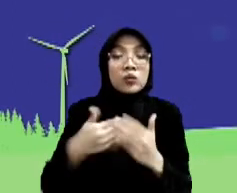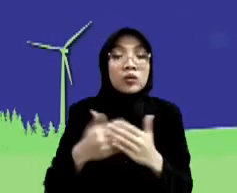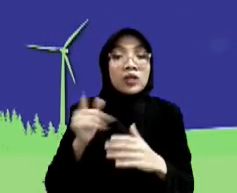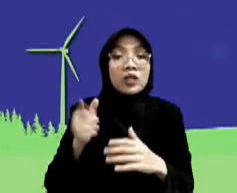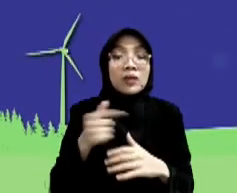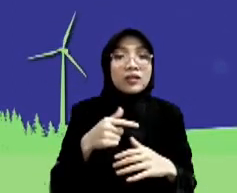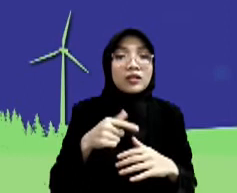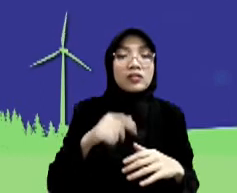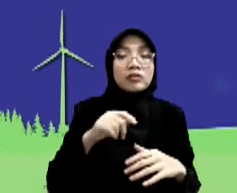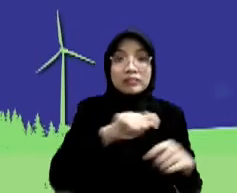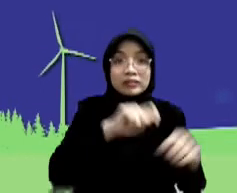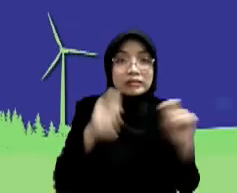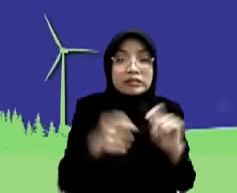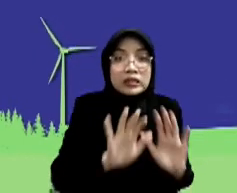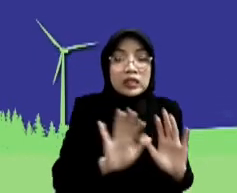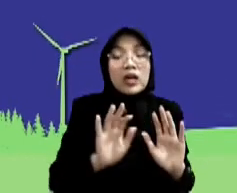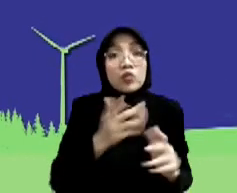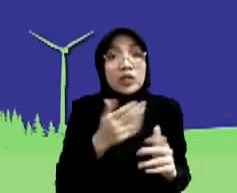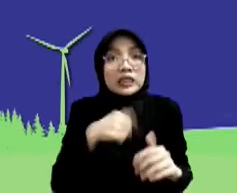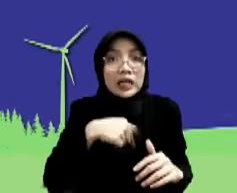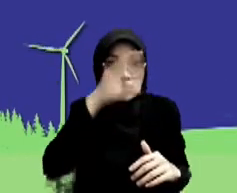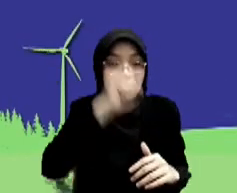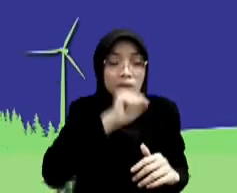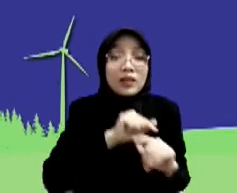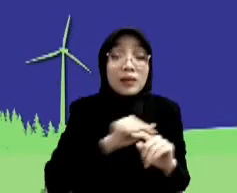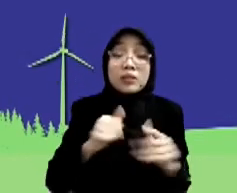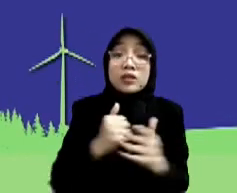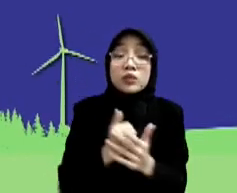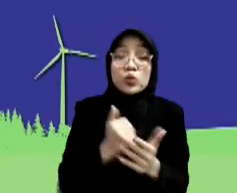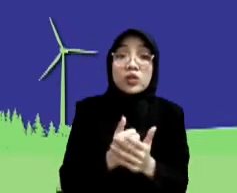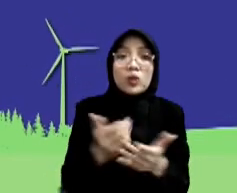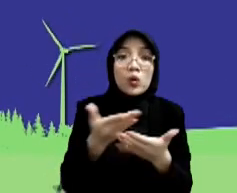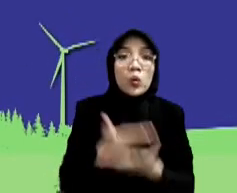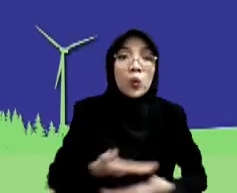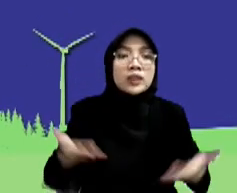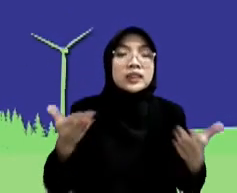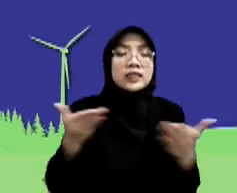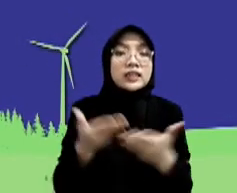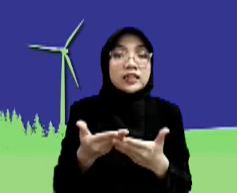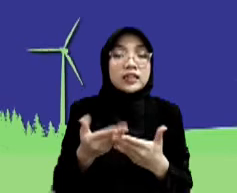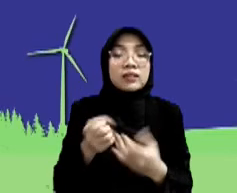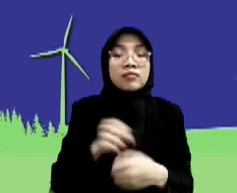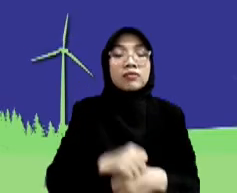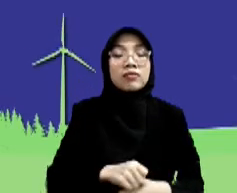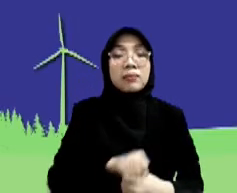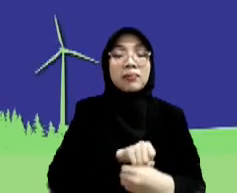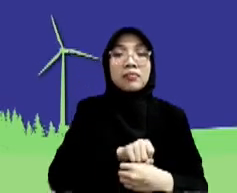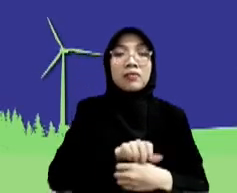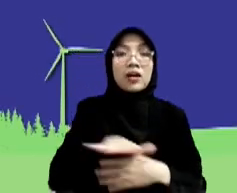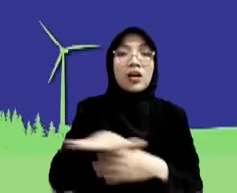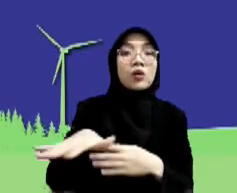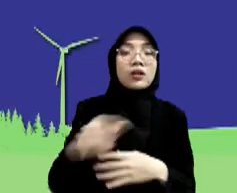Transition ini adalah memang sebuah eh kondisi di mana impactnya itu we